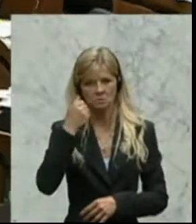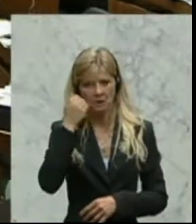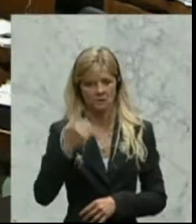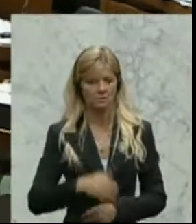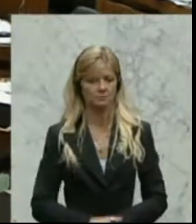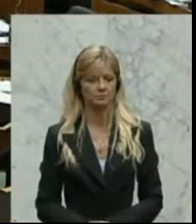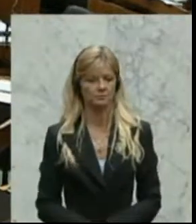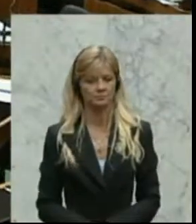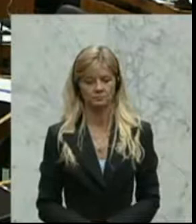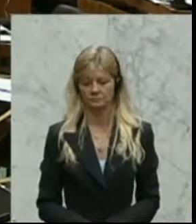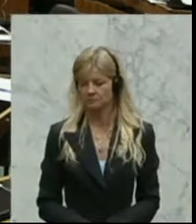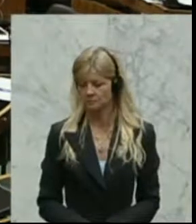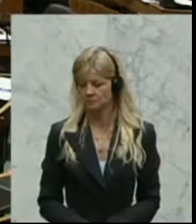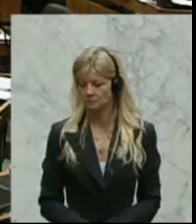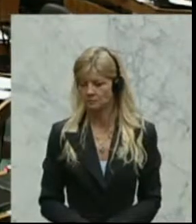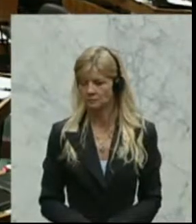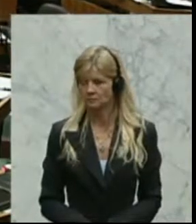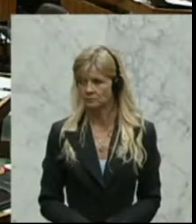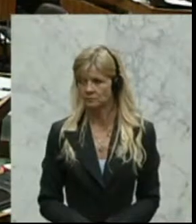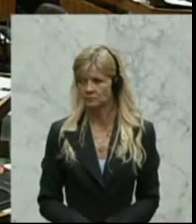Rossmann, Budgetsprecher der Grünen, ist der nächste Redner.